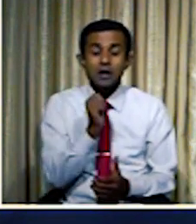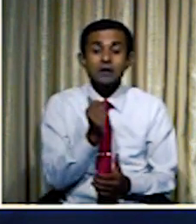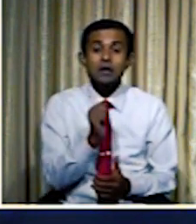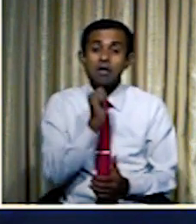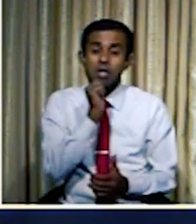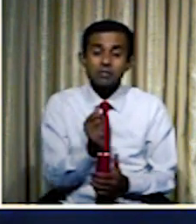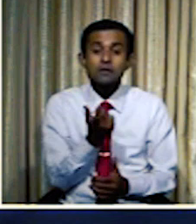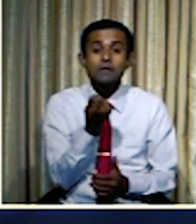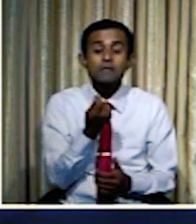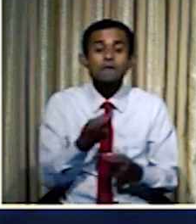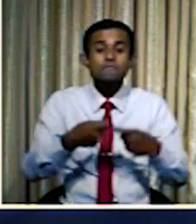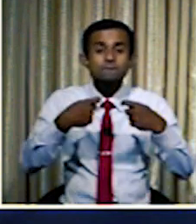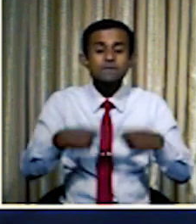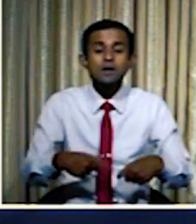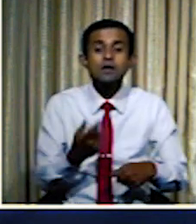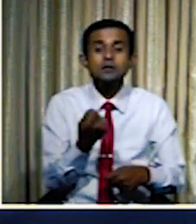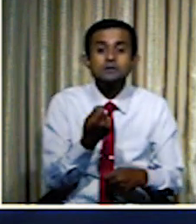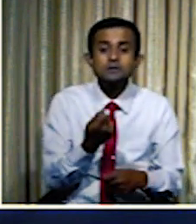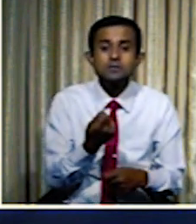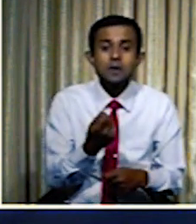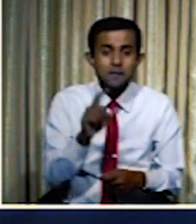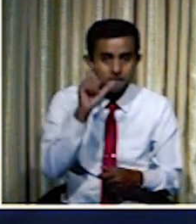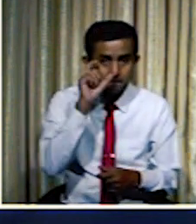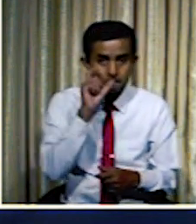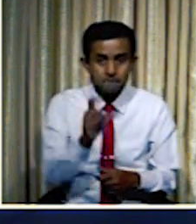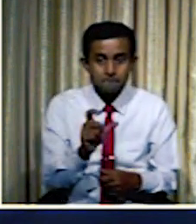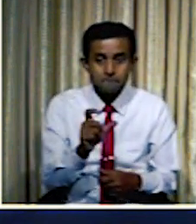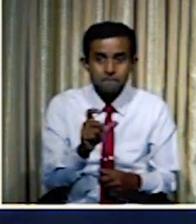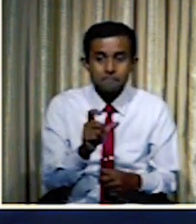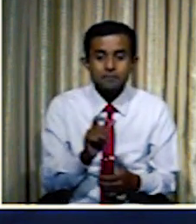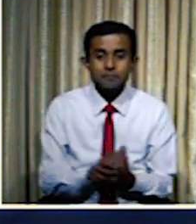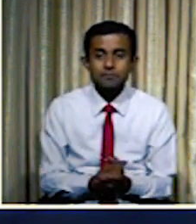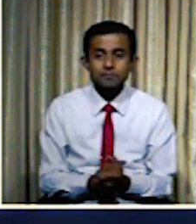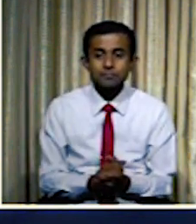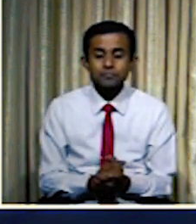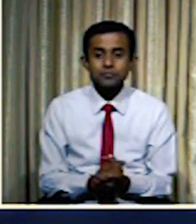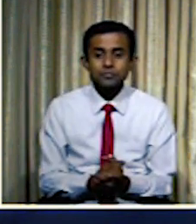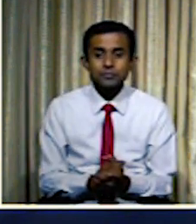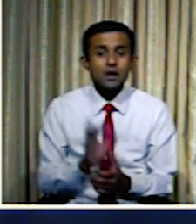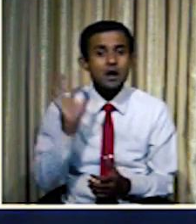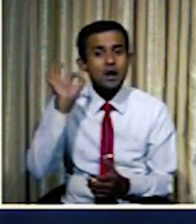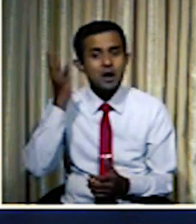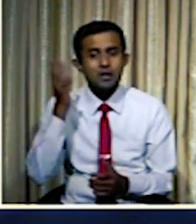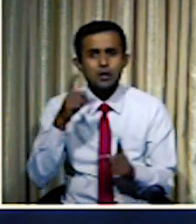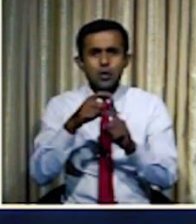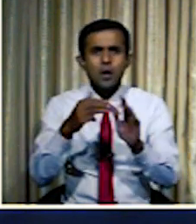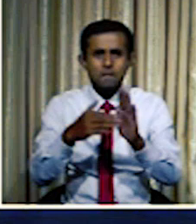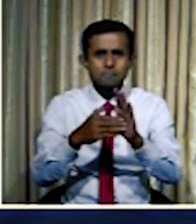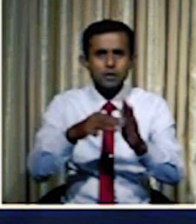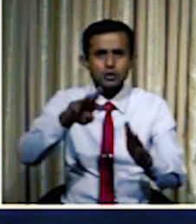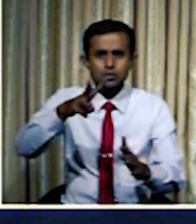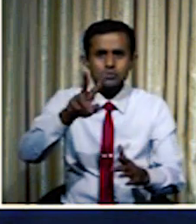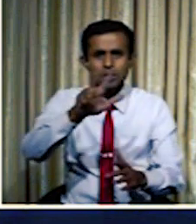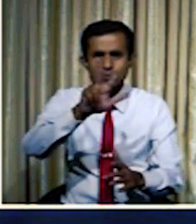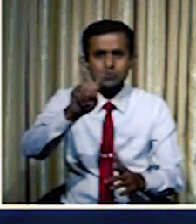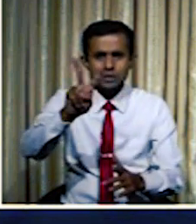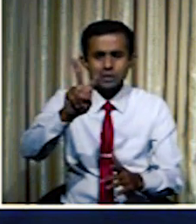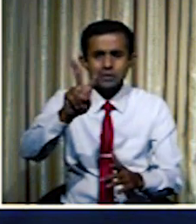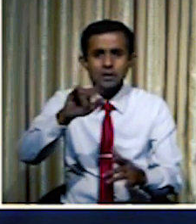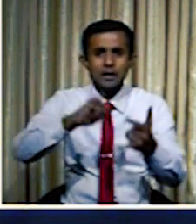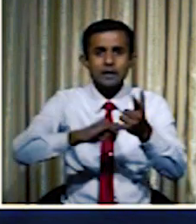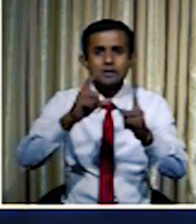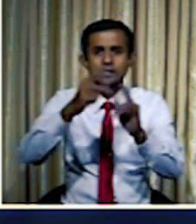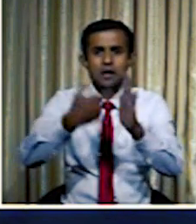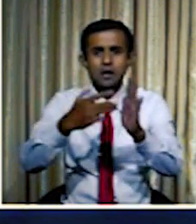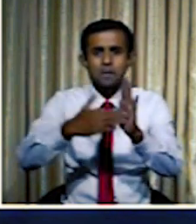තියෙන වියදම් කරන්න පුළුවන් මුදල් වලින් බැලුවොත් එහෙමනම් ඒ කියන්නේ රත්තරන් තියෙන ඩොලර් මිලියන 382ක් SDR